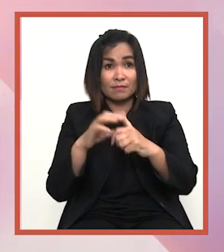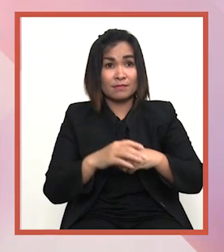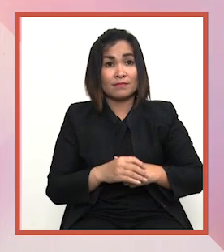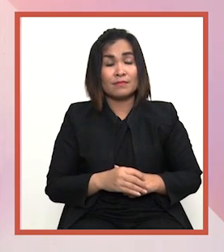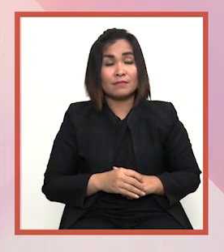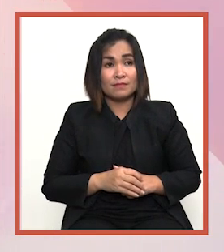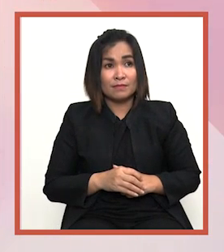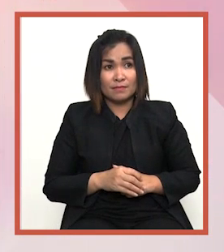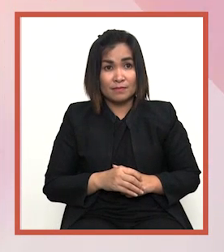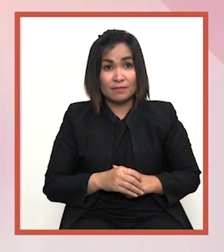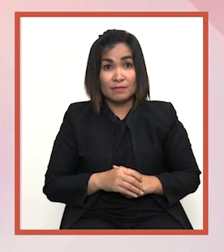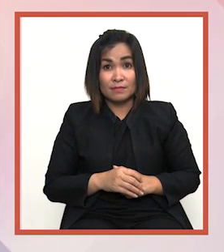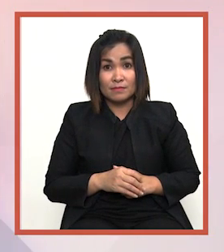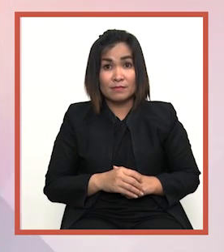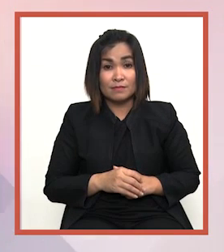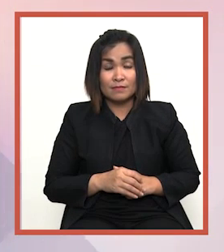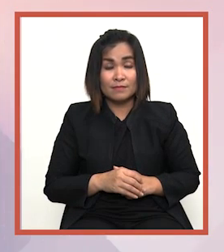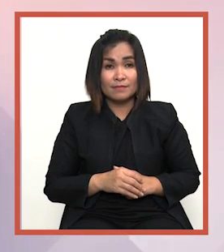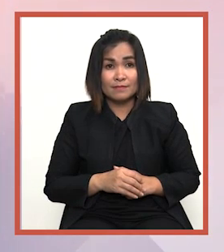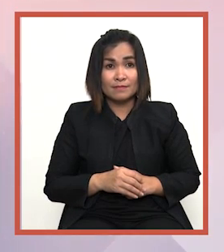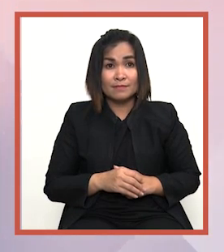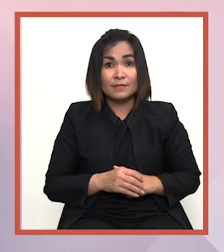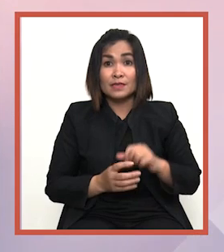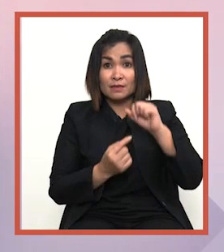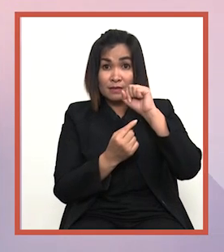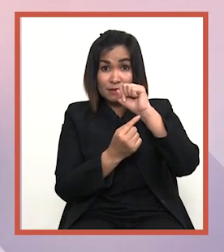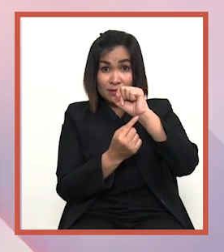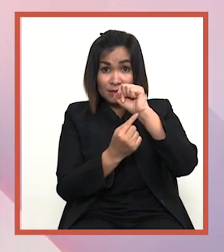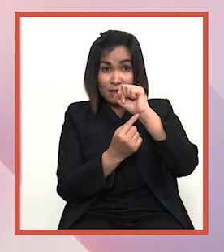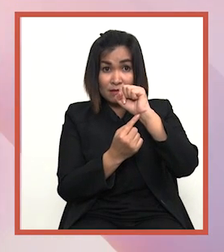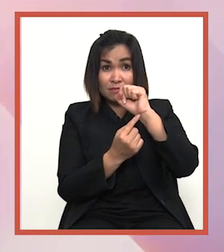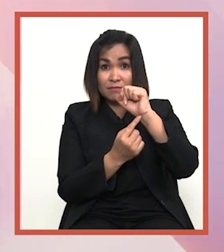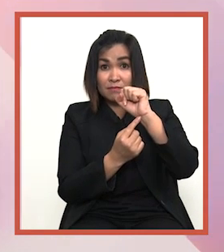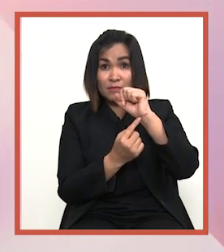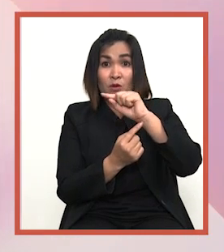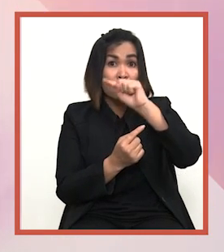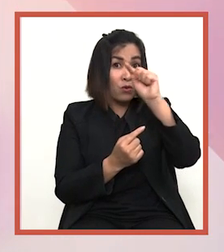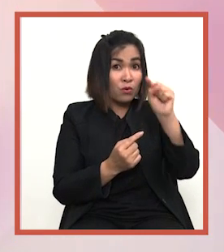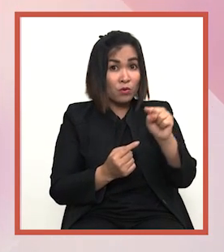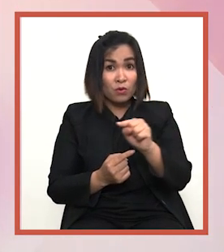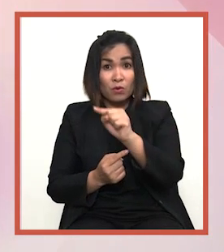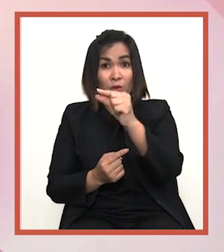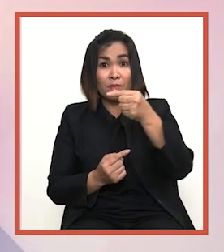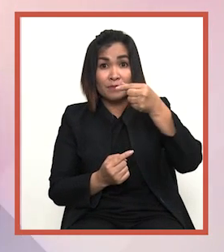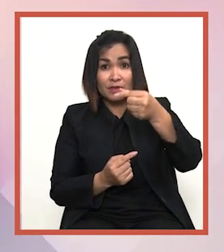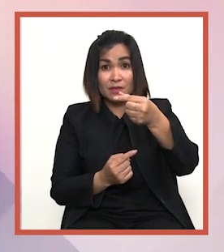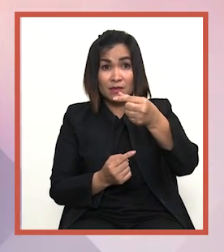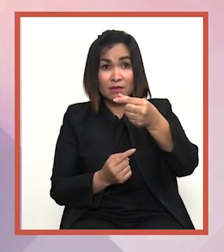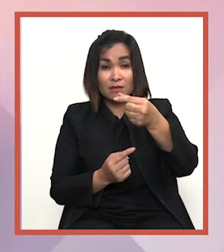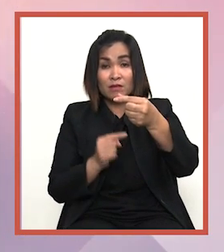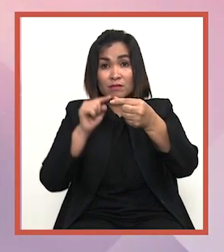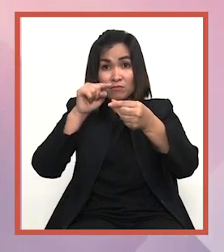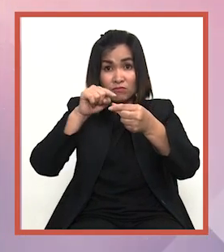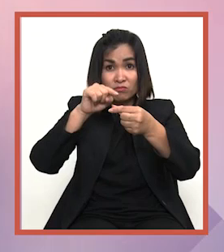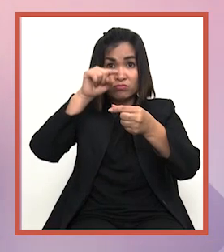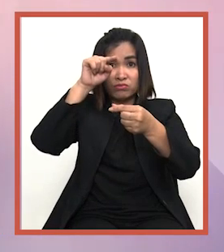นะครับส่วนของแบบงานติดตั้งนะครับนะจะใช้สัญลักษณ์นะครับกลมๆนะครับมีตัว G อยู่ตรงกลางนะ